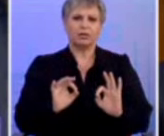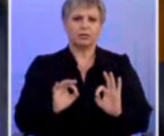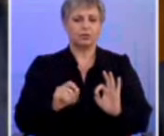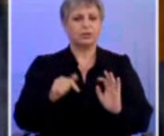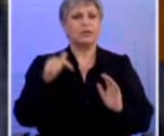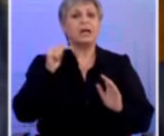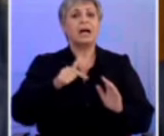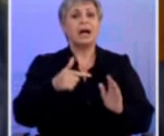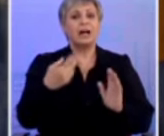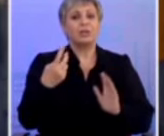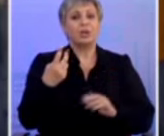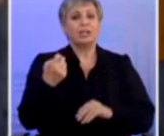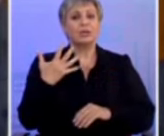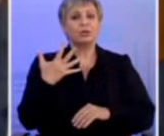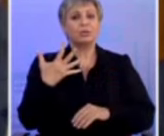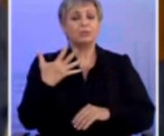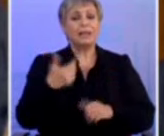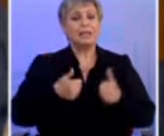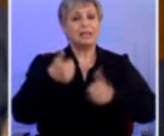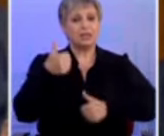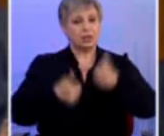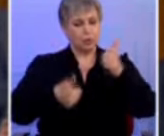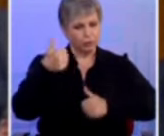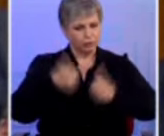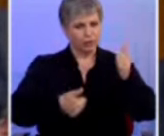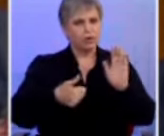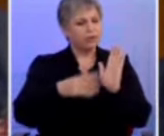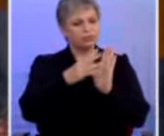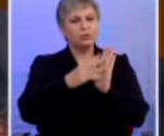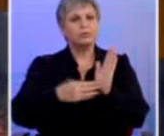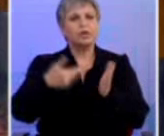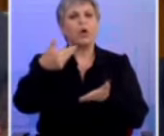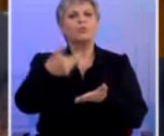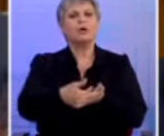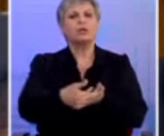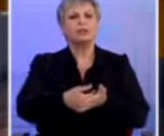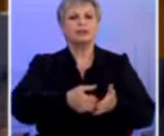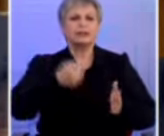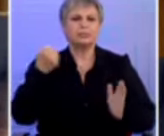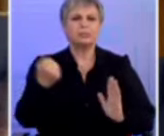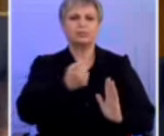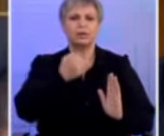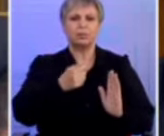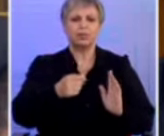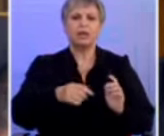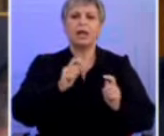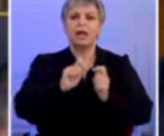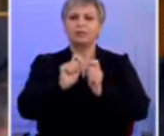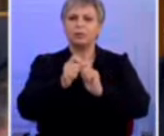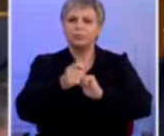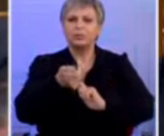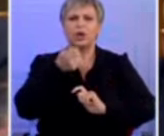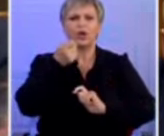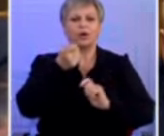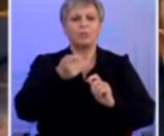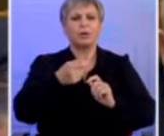στα χέρια μας στις 25 Ιούνιου ήταν μόνο σκληρά μέτρα, χωρίς χρηματοδοτικό πρόγραμμα, χωρίς αναδιάρθρωση του χρέους, χωρίς